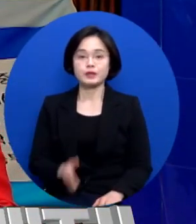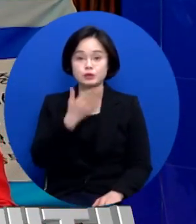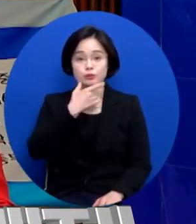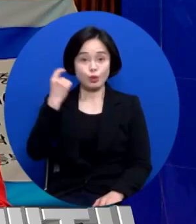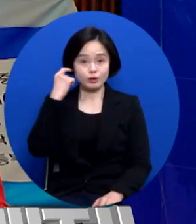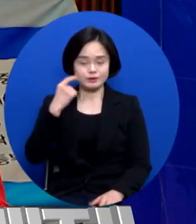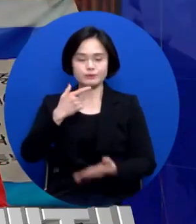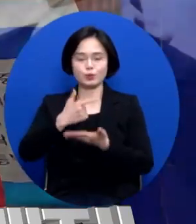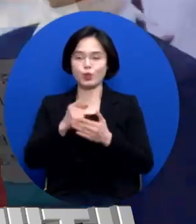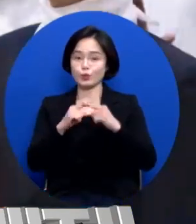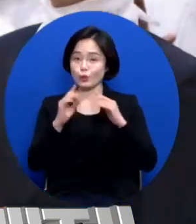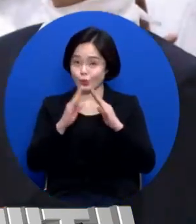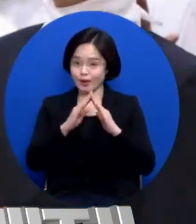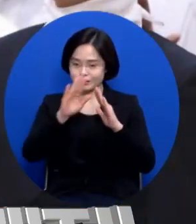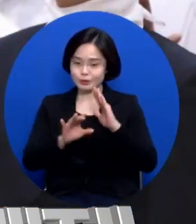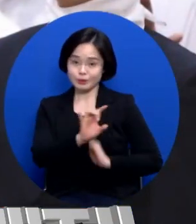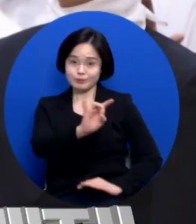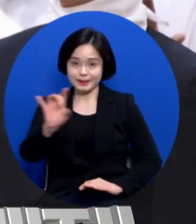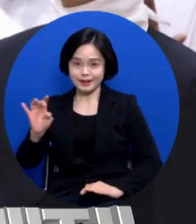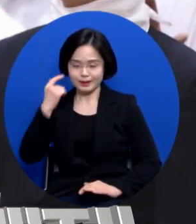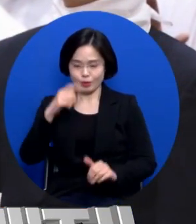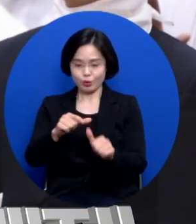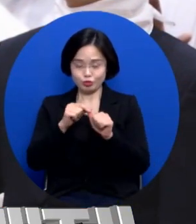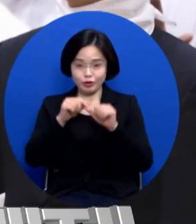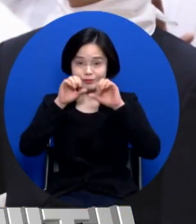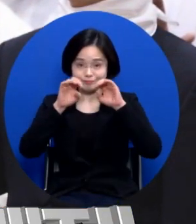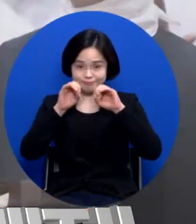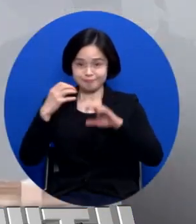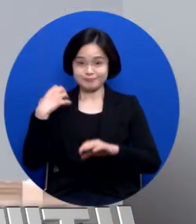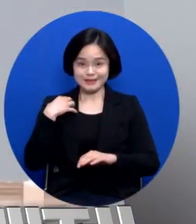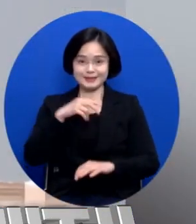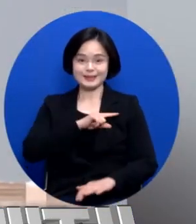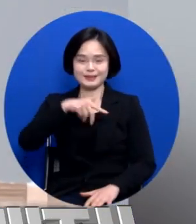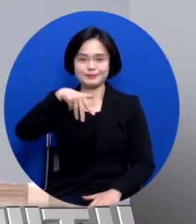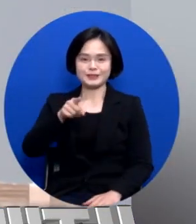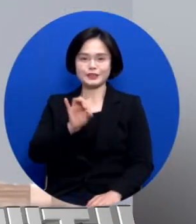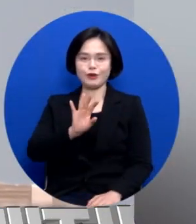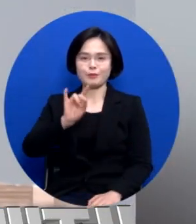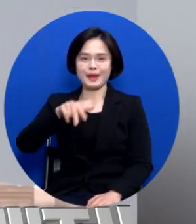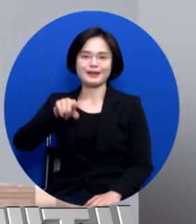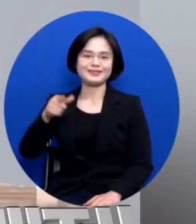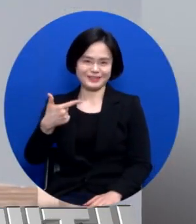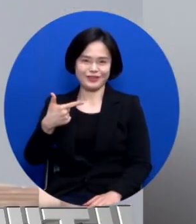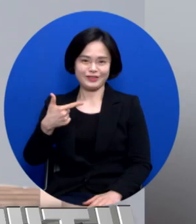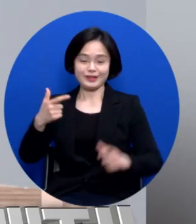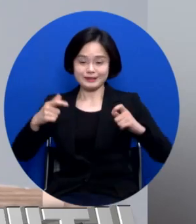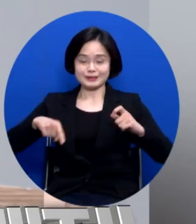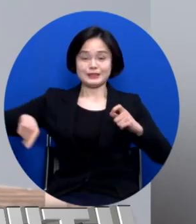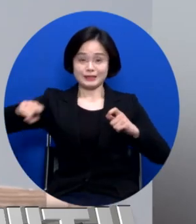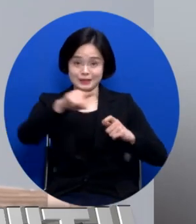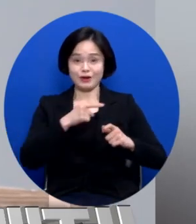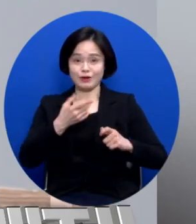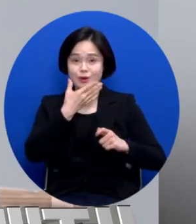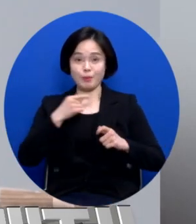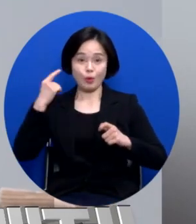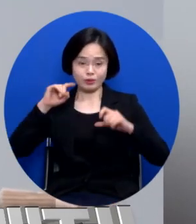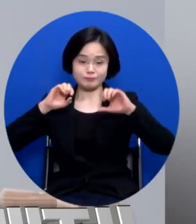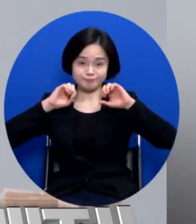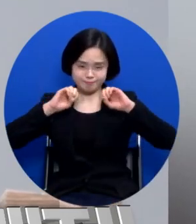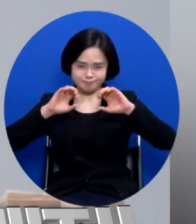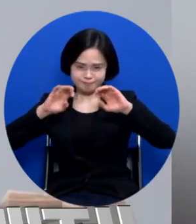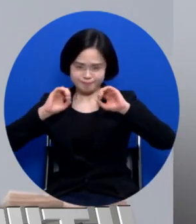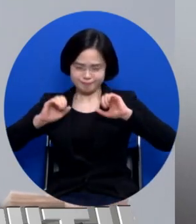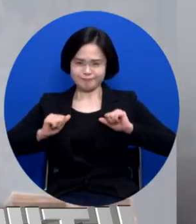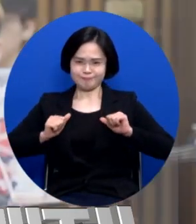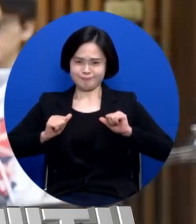순복음 노원교회가 전교인이 한 명 이상 전도하는 청백전을 진행하고 있습니다. 교구별 전도 방법을 공유하며